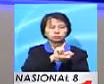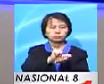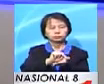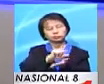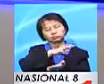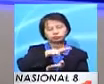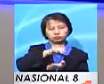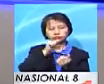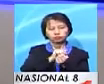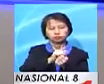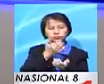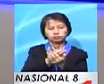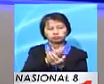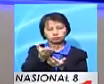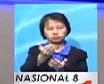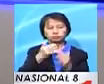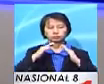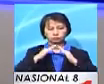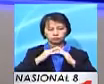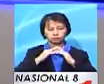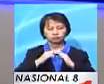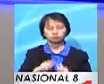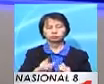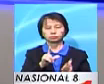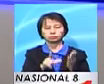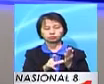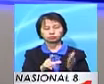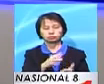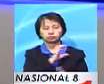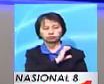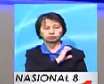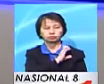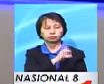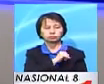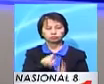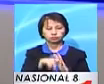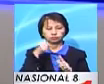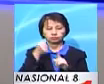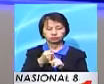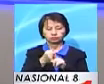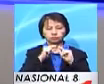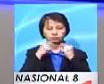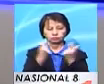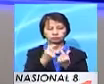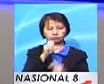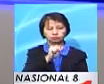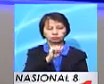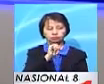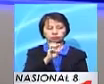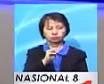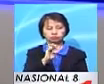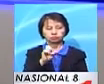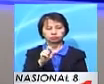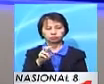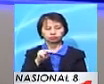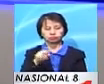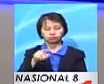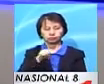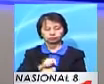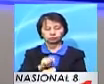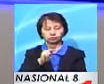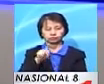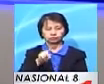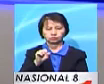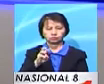berpendapatan sederhana untuk memiliki kediaman. Timbalan Pengerusi Eksekutif dan Pengarah Urusan Kumpulan SM Fali SM Nasimuddin